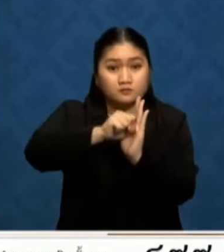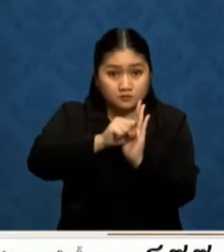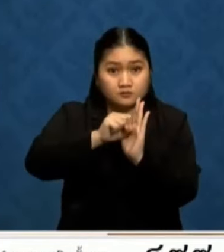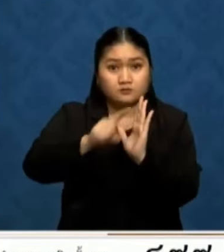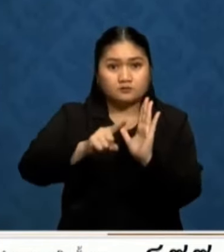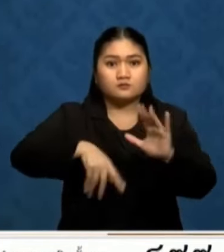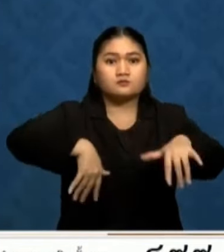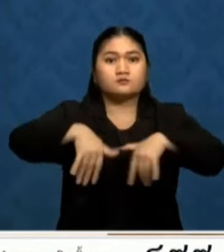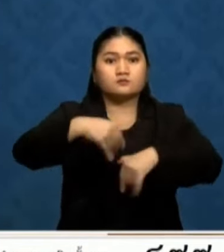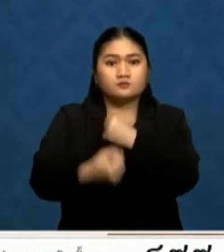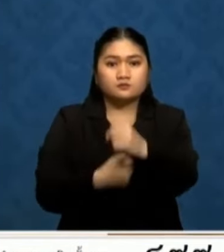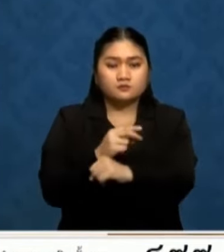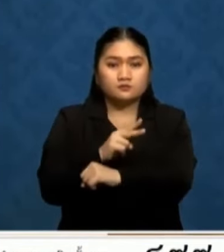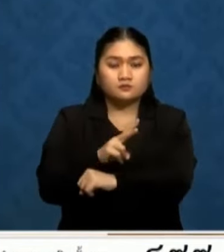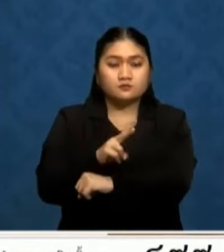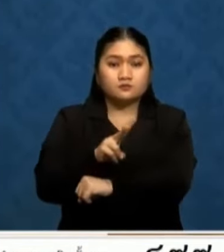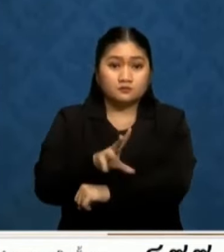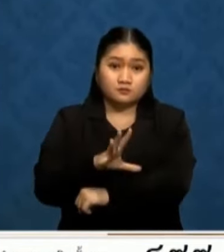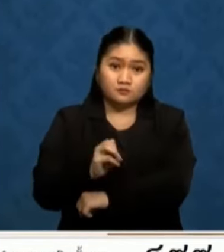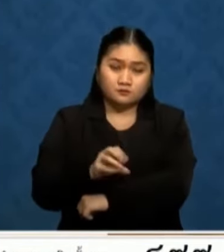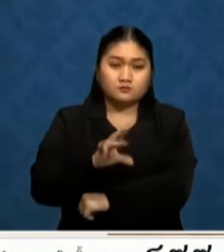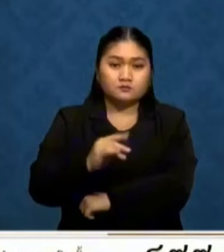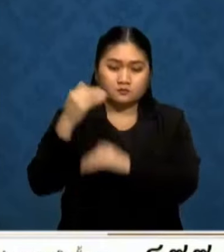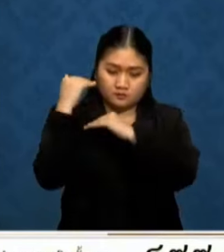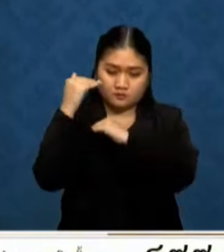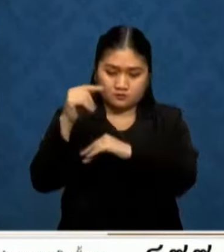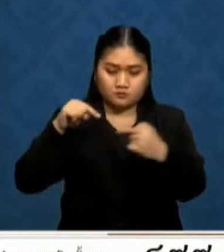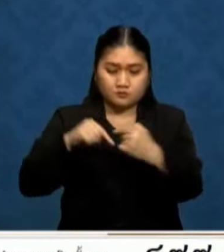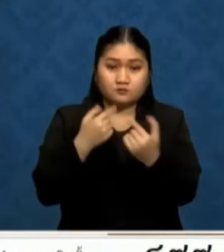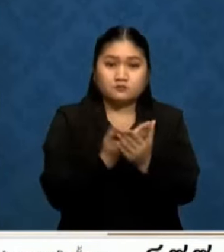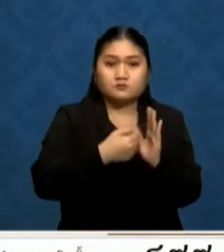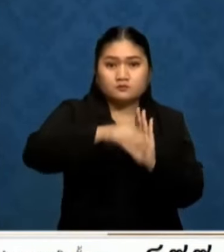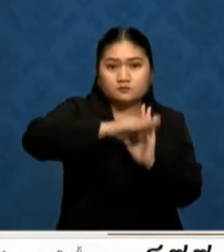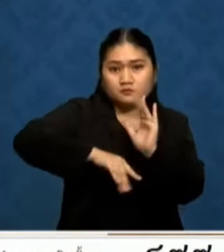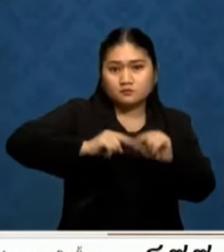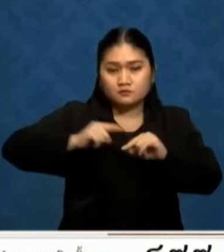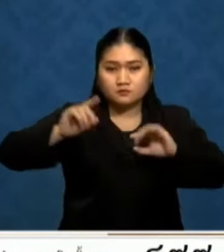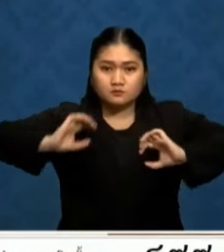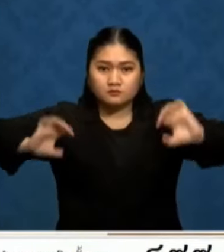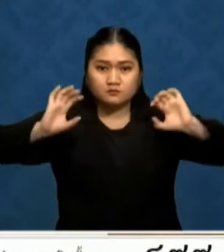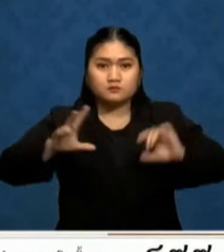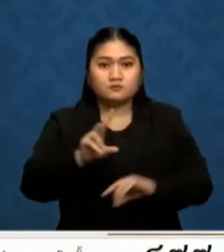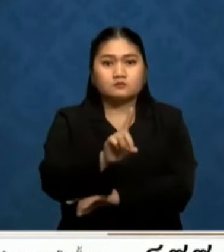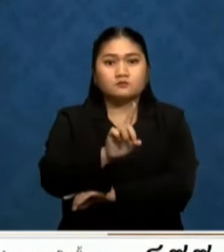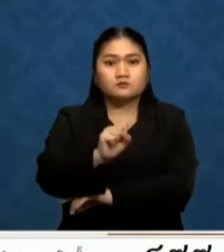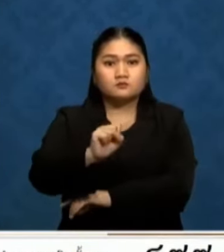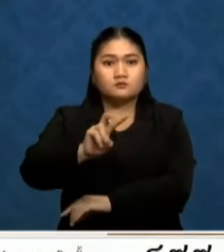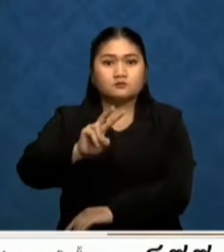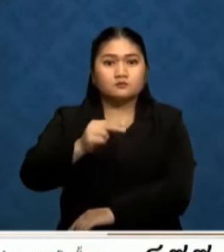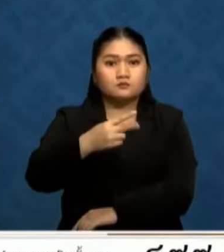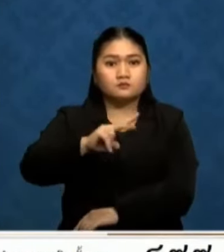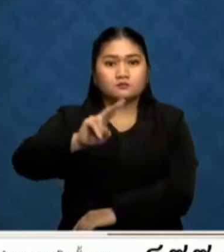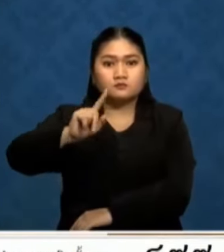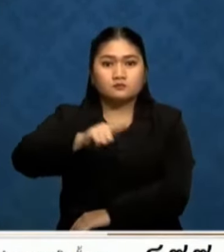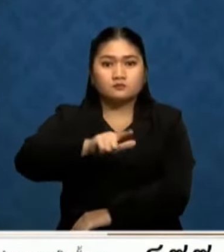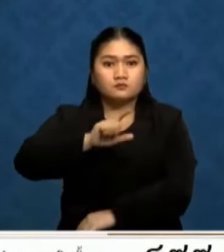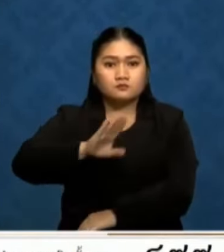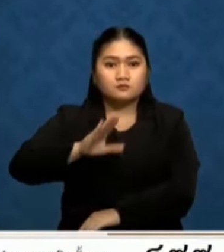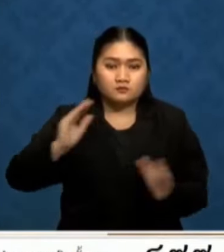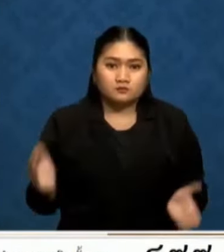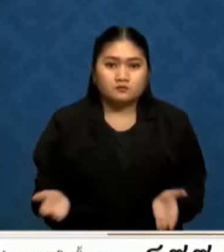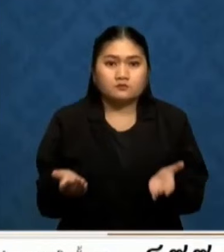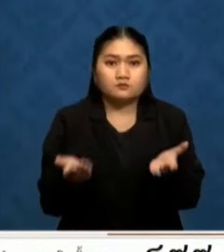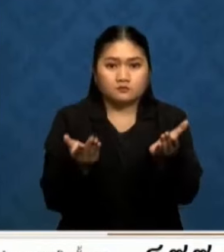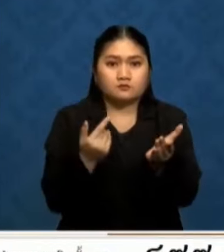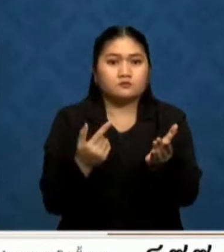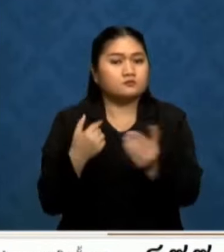จำปีก็ประณ 2,517โดยกำหนดไ้ในรายการค่านำเนการภาคราจำนวน 1,220,000 ลานบาทเพื่อเป็การกระตุ้น